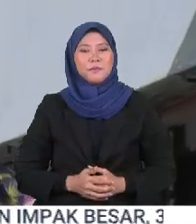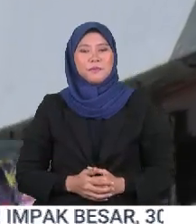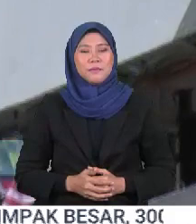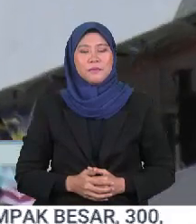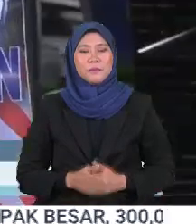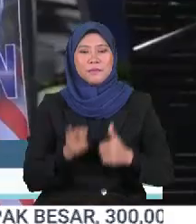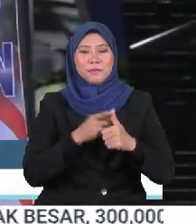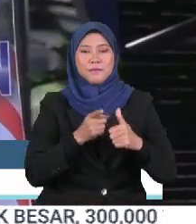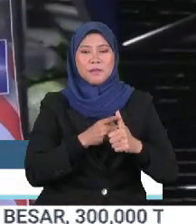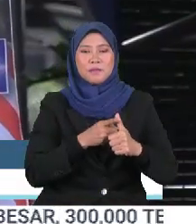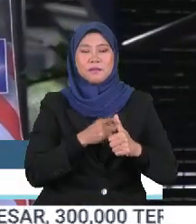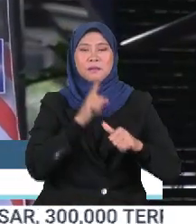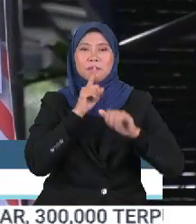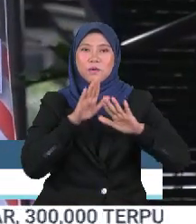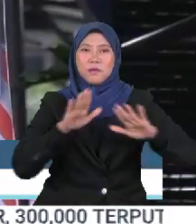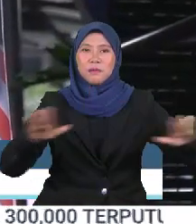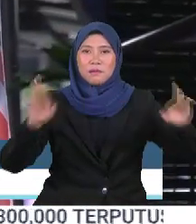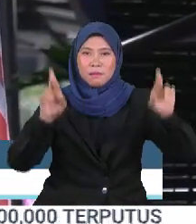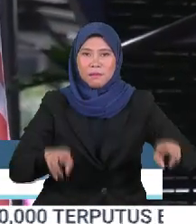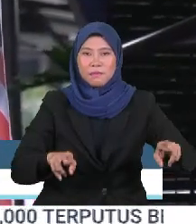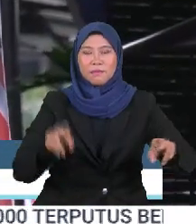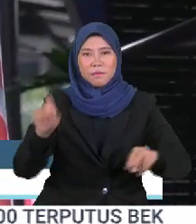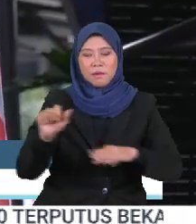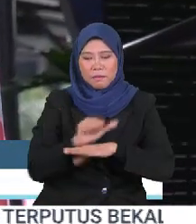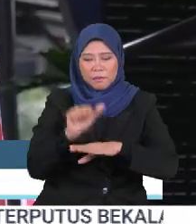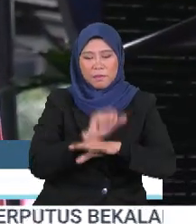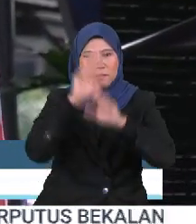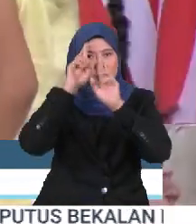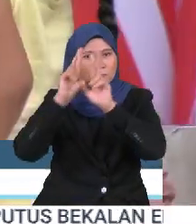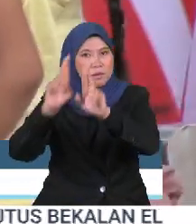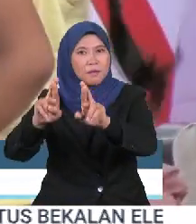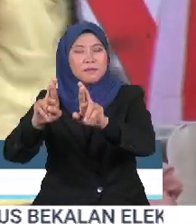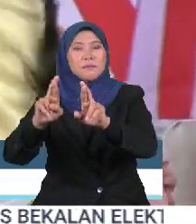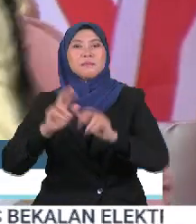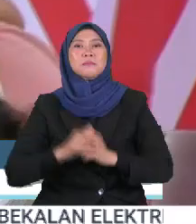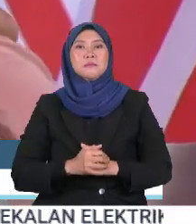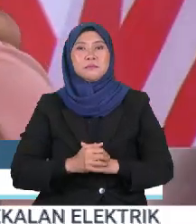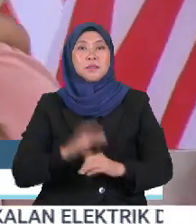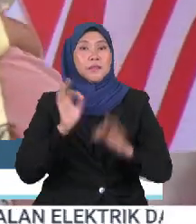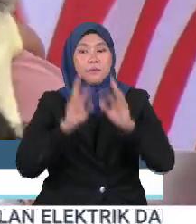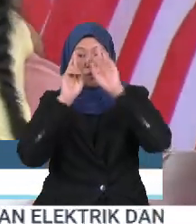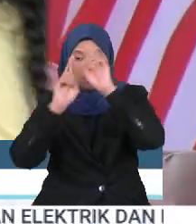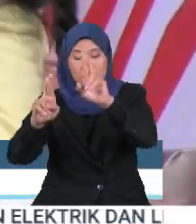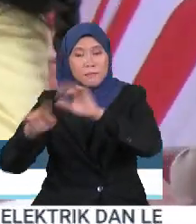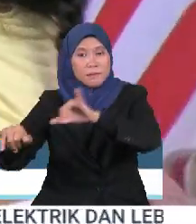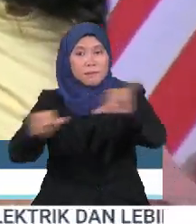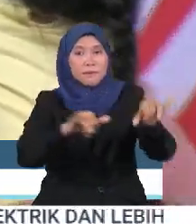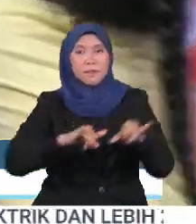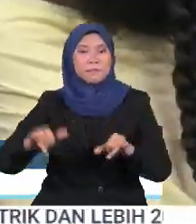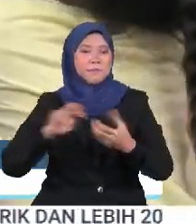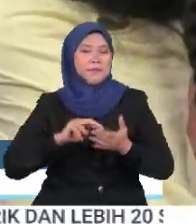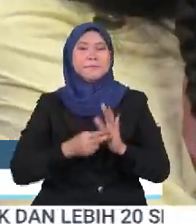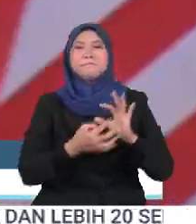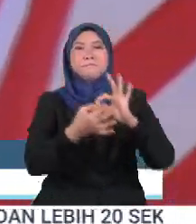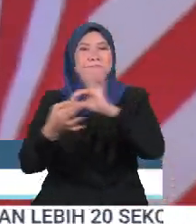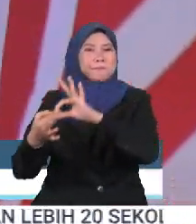Perkara utama keharmonian rakyat adalah amalan hormat. Teguhnya pegangan ini, maka teguhlah perpaduan antara rakyat.